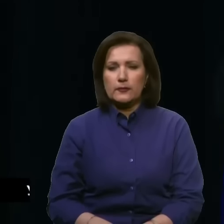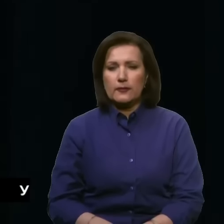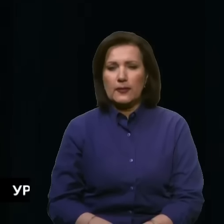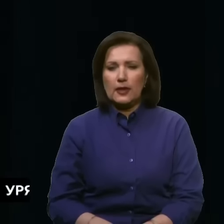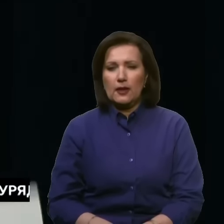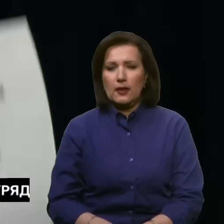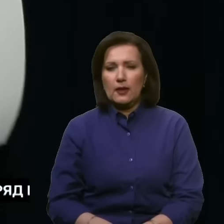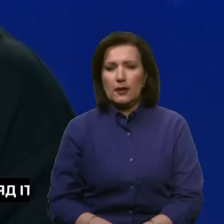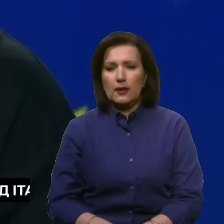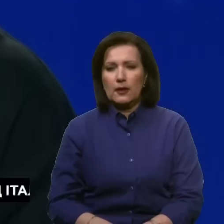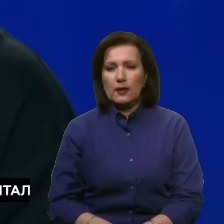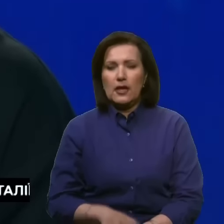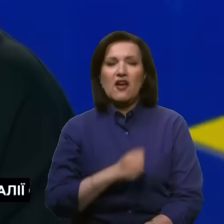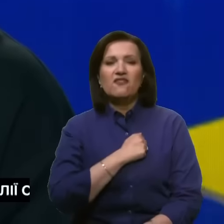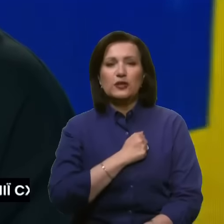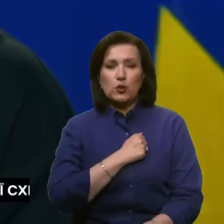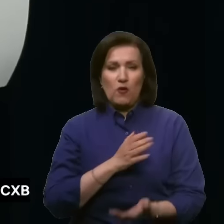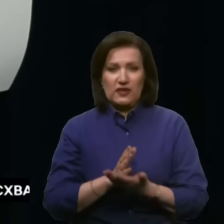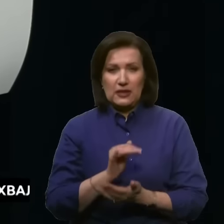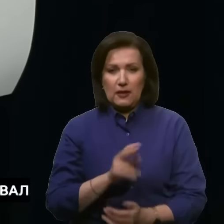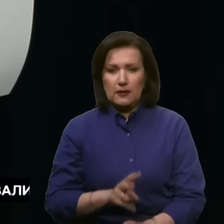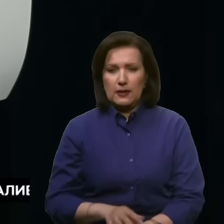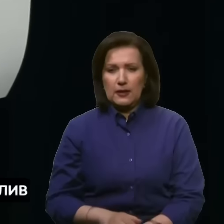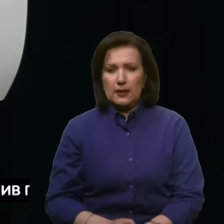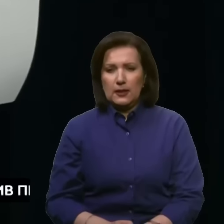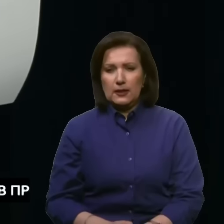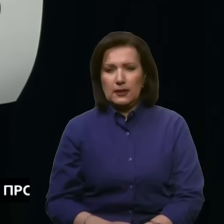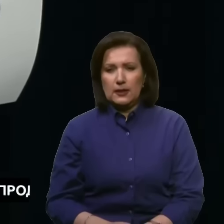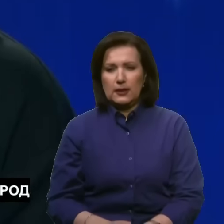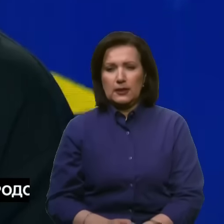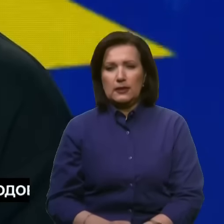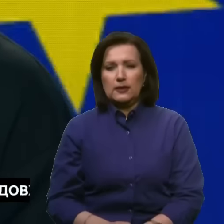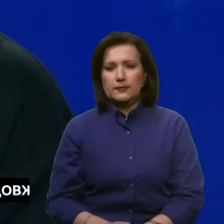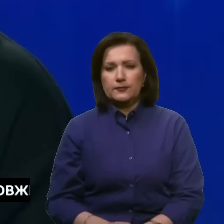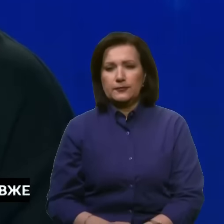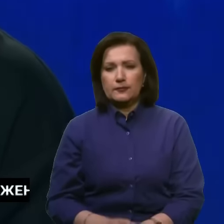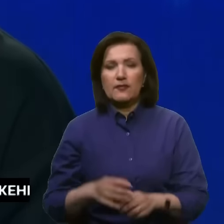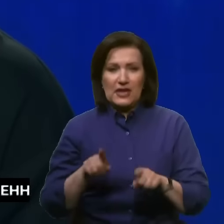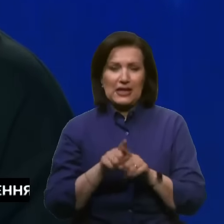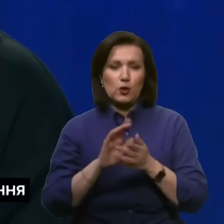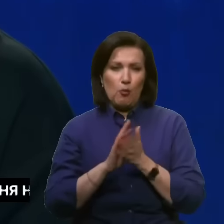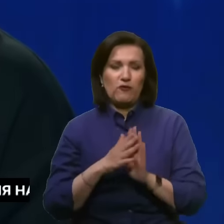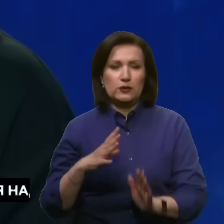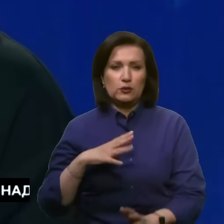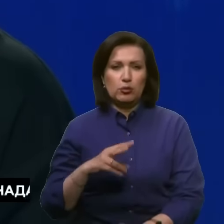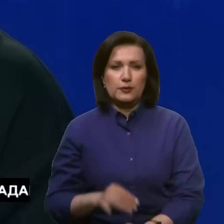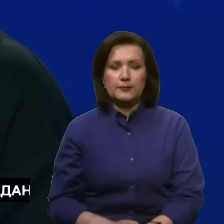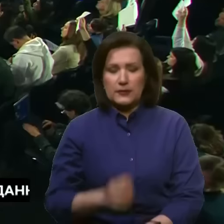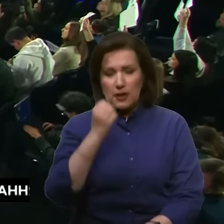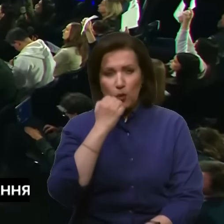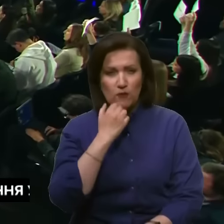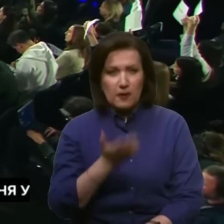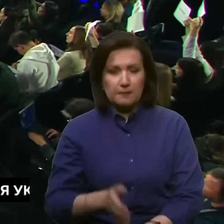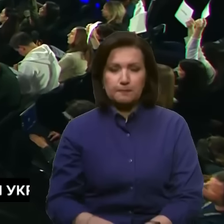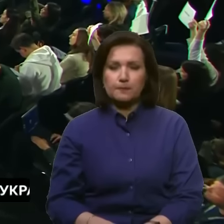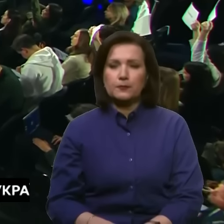Це військові. Це військовий трек. От це військовий трек. Саме от такі домовленості були. Дякую вам.